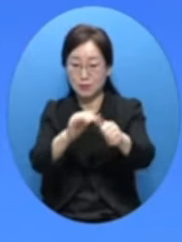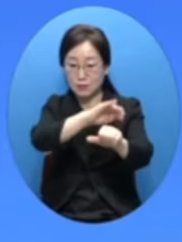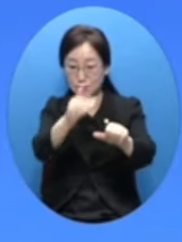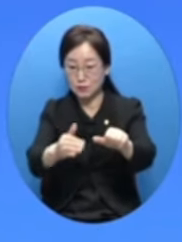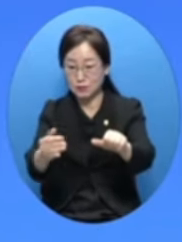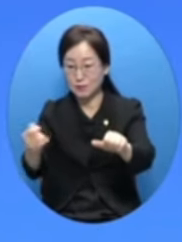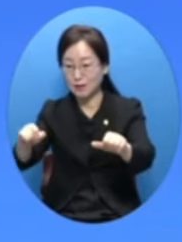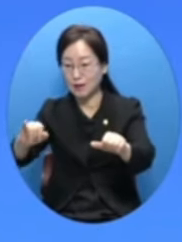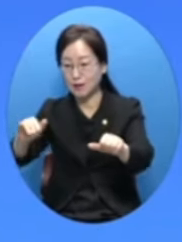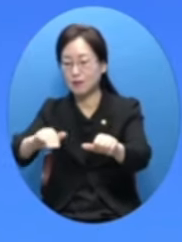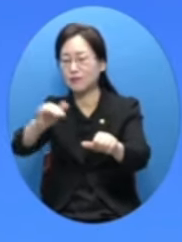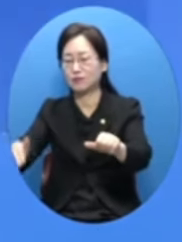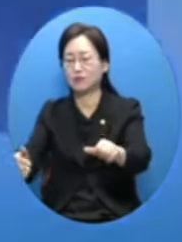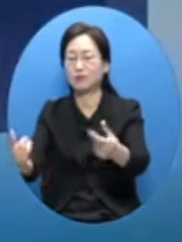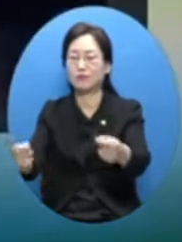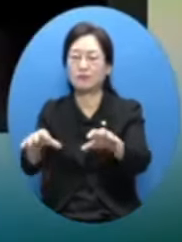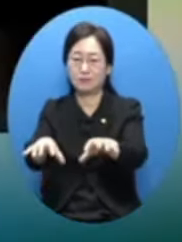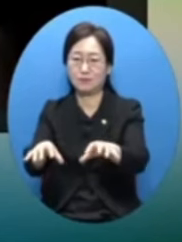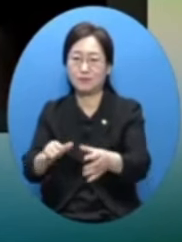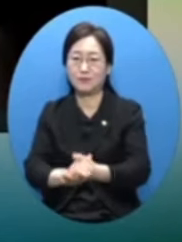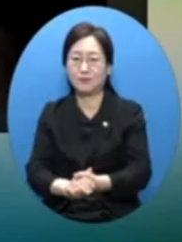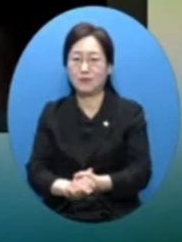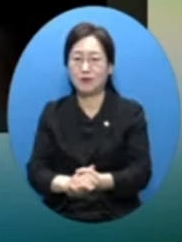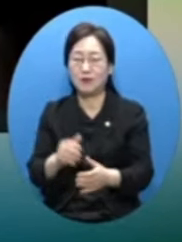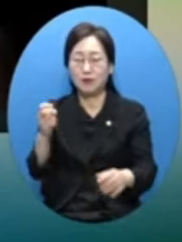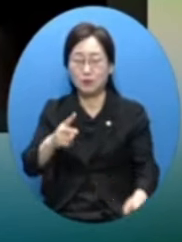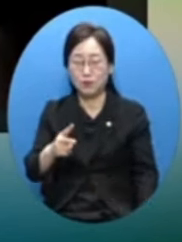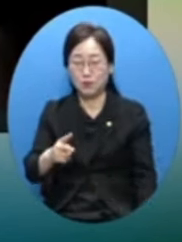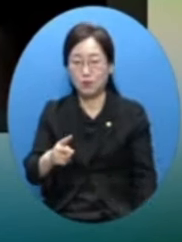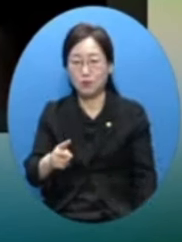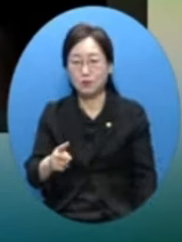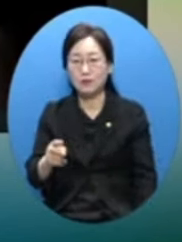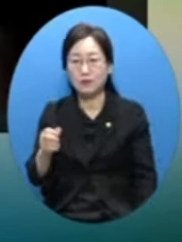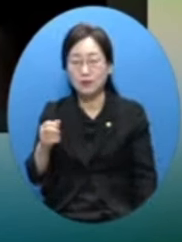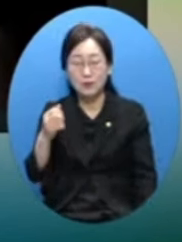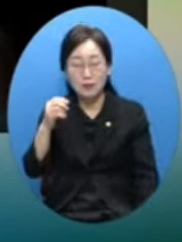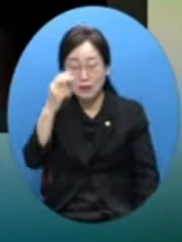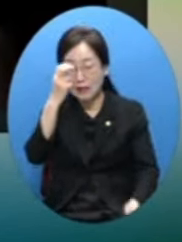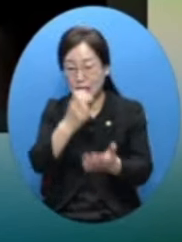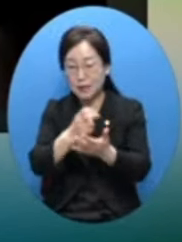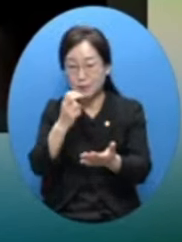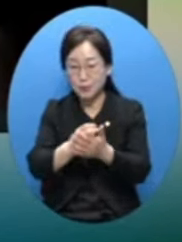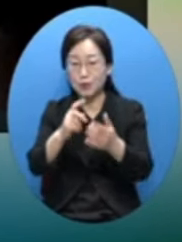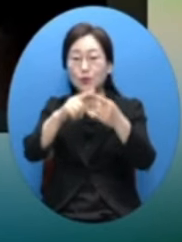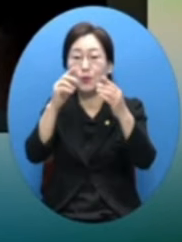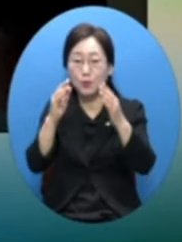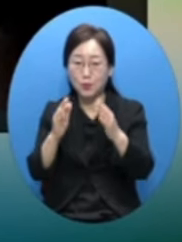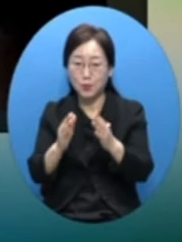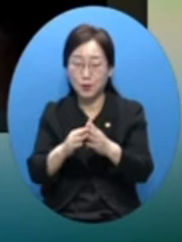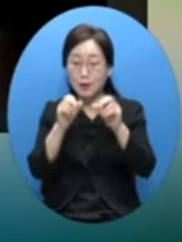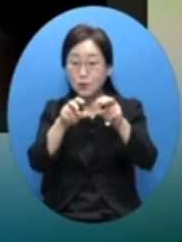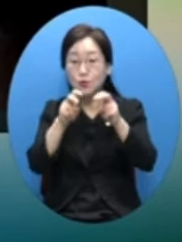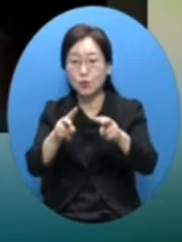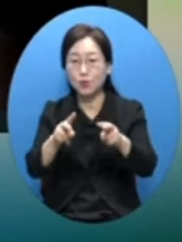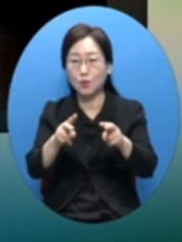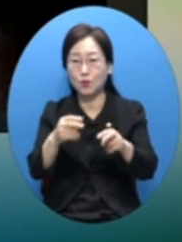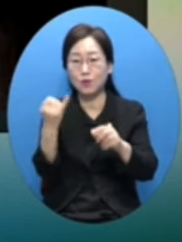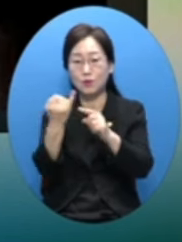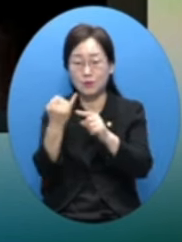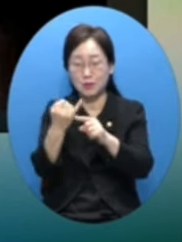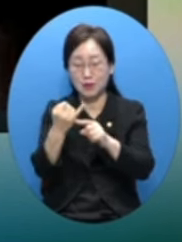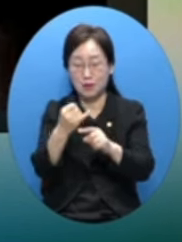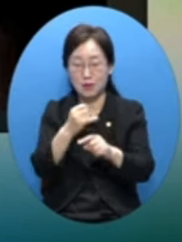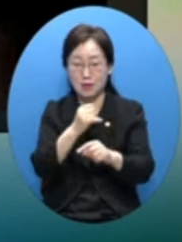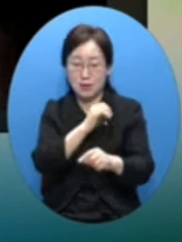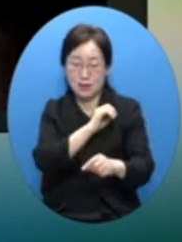그때 이화학당의 설립자이자 감리교 여성 선교사로서 가장 먼저 한국에 와있던 메리 스크랜턴, 이분이 이화학당을